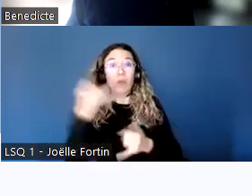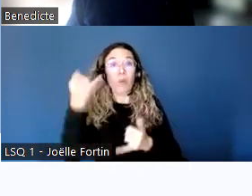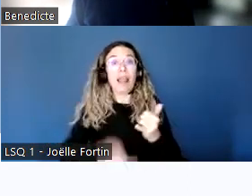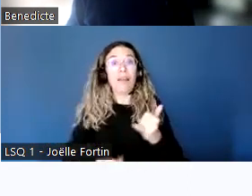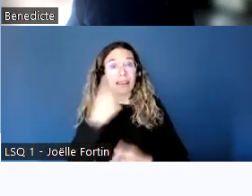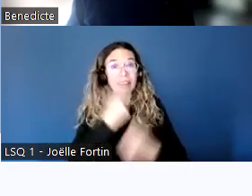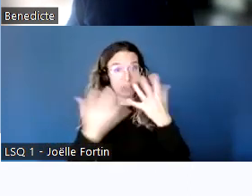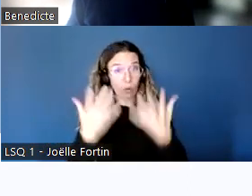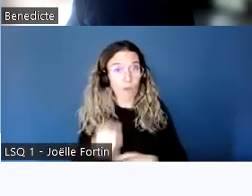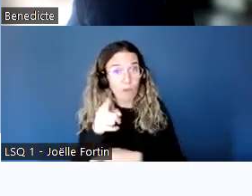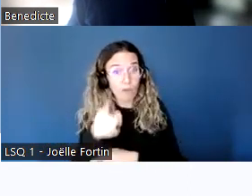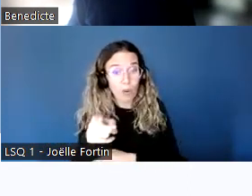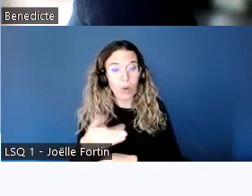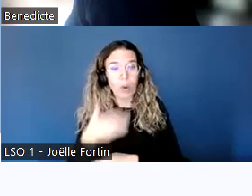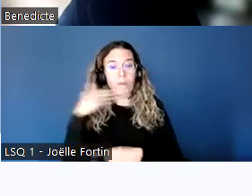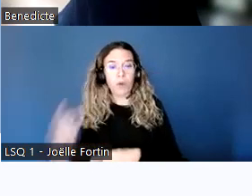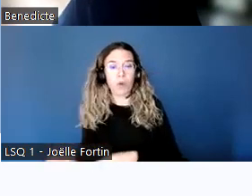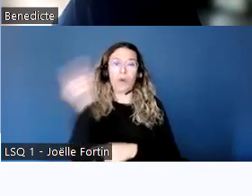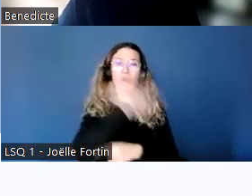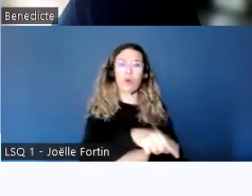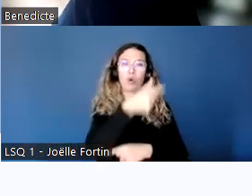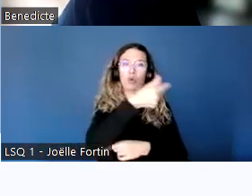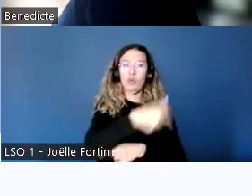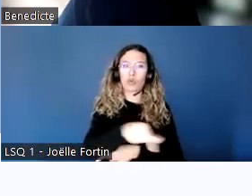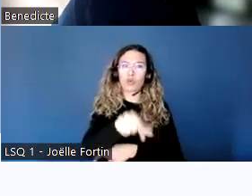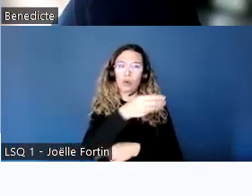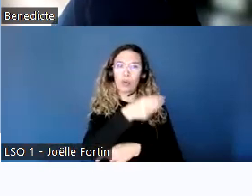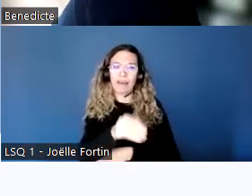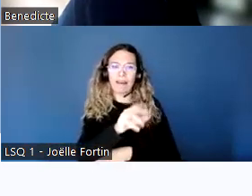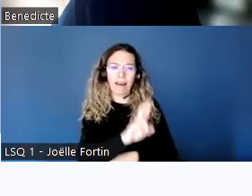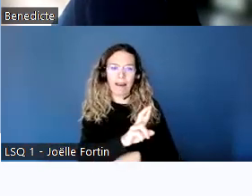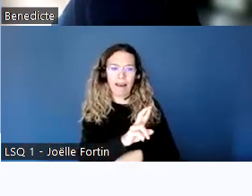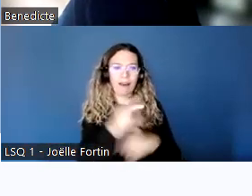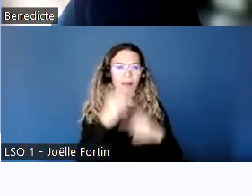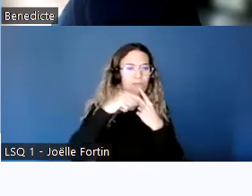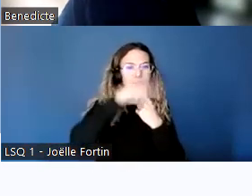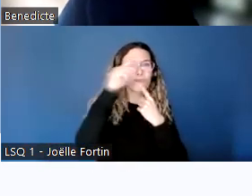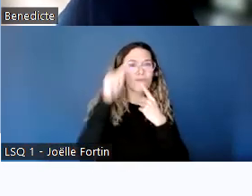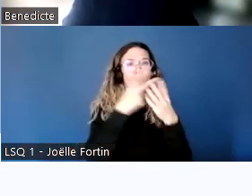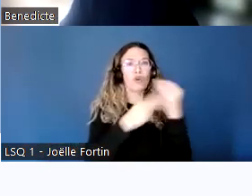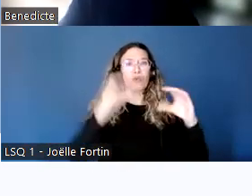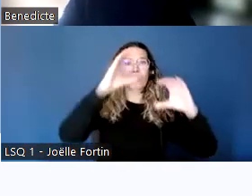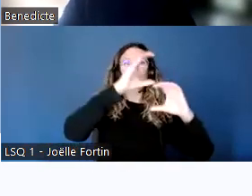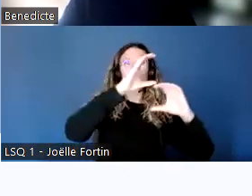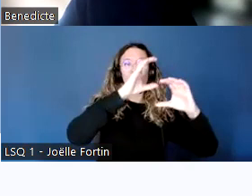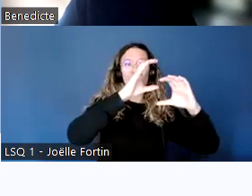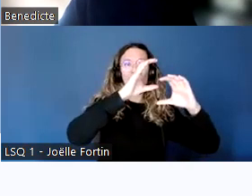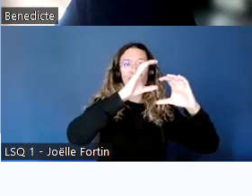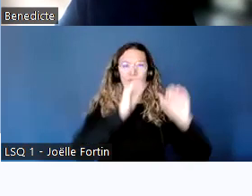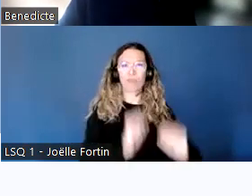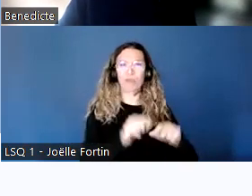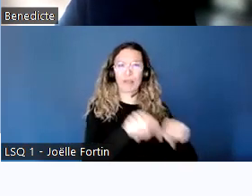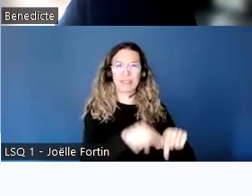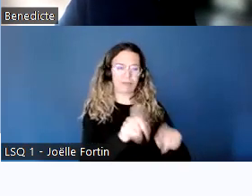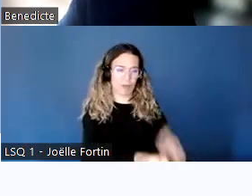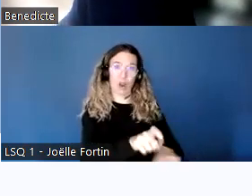pour la session questions et réponses, utilisez la petite fonction Q&A, qui est questions-réponses en